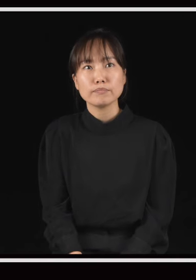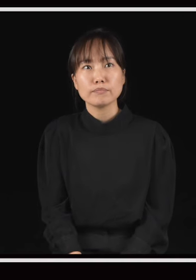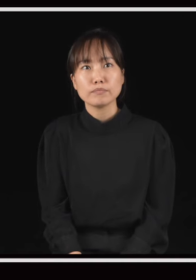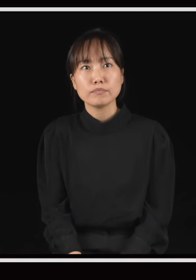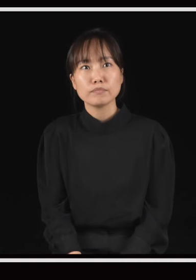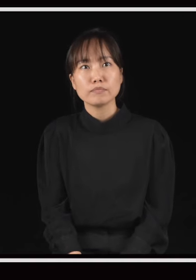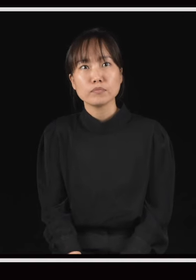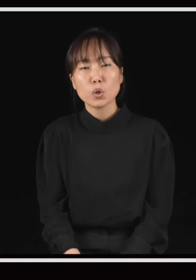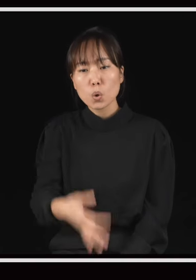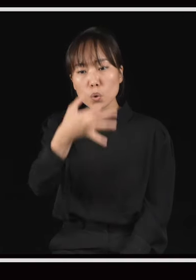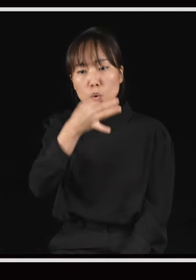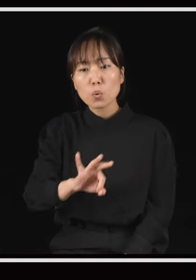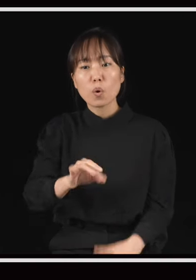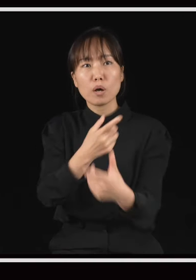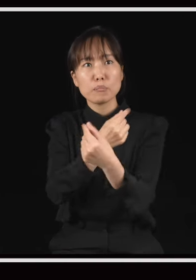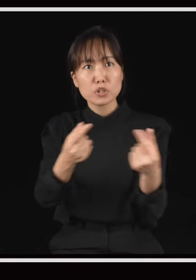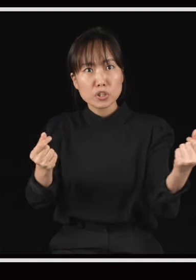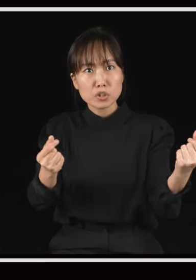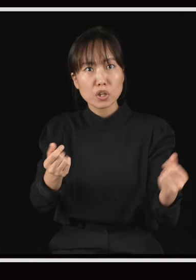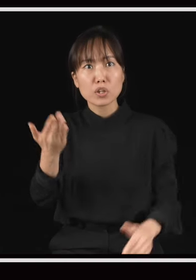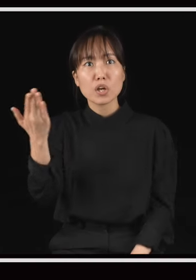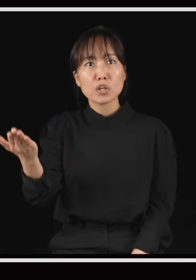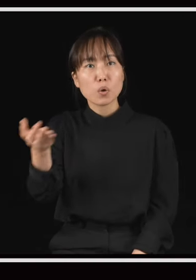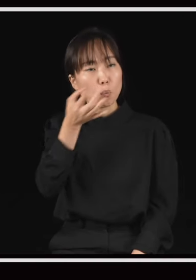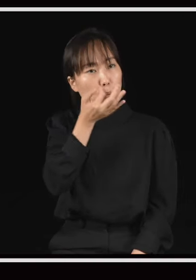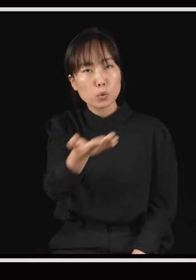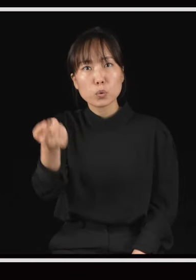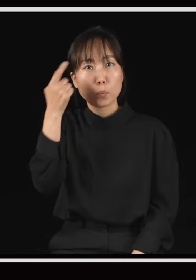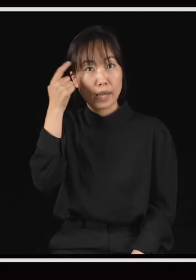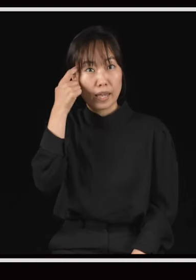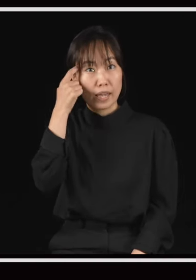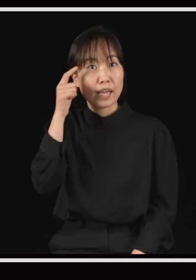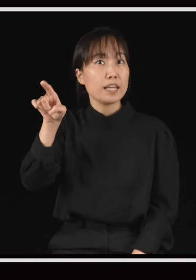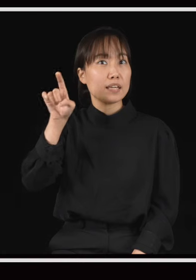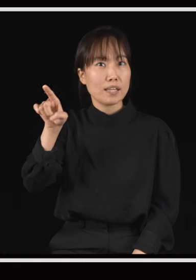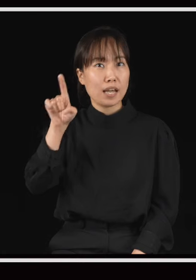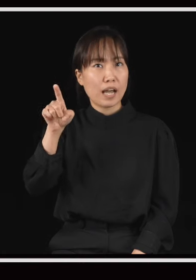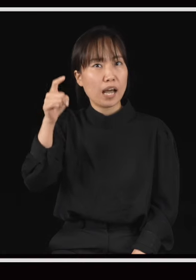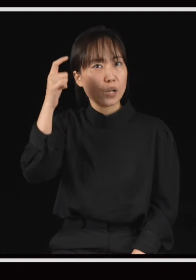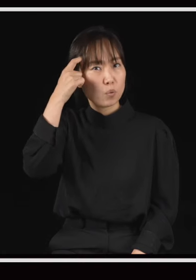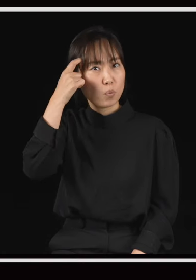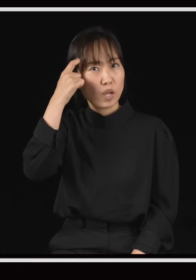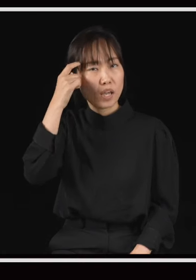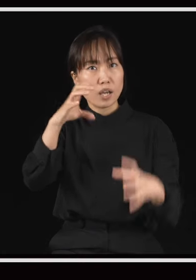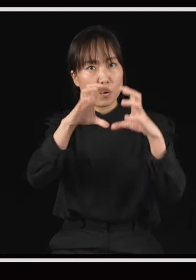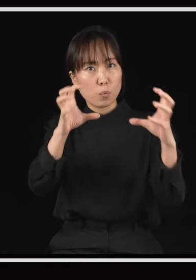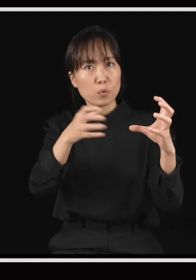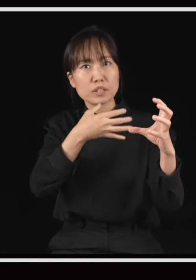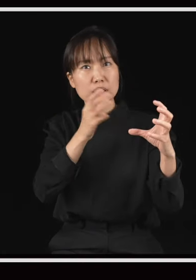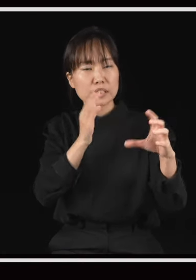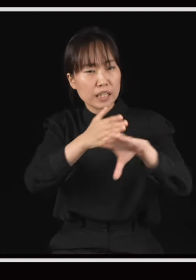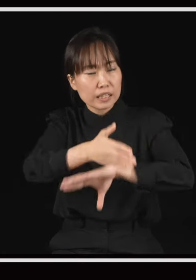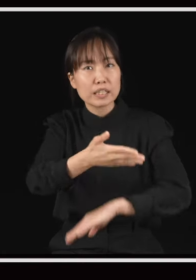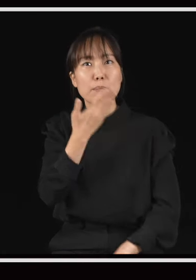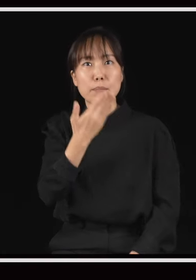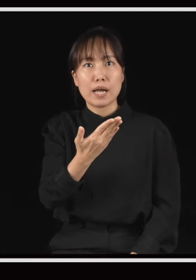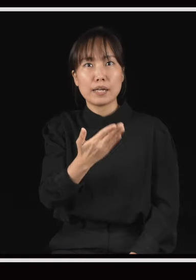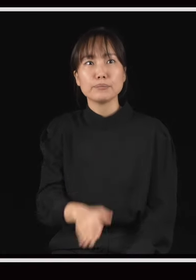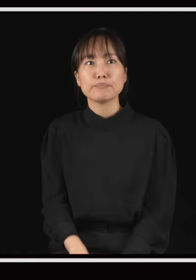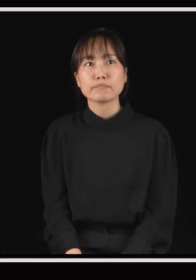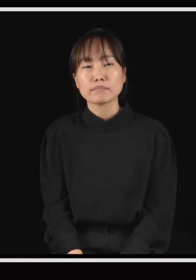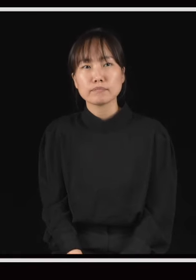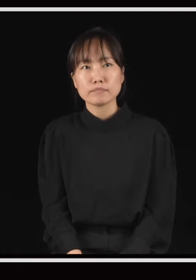근데 마인드 시기를 특별히 보여드리는 거는 요거는 뇌 노화 속도를 특별히 좀 더디게 만들 수 있다는 특징이 있기 때문입니다.